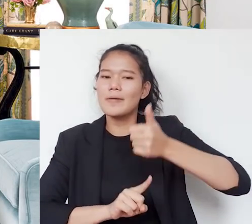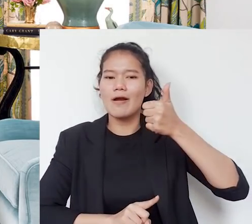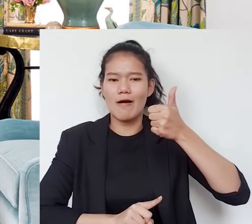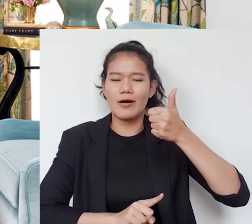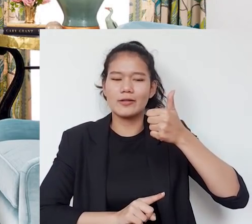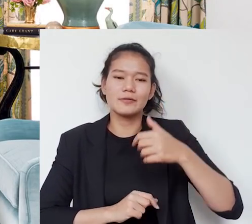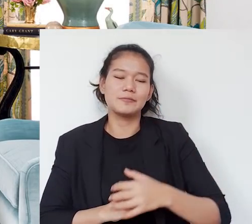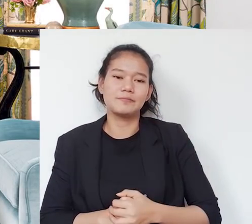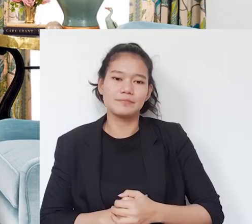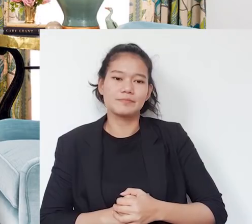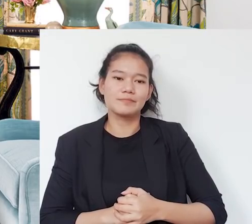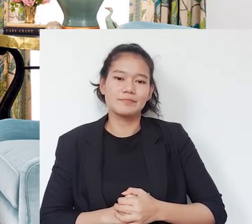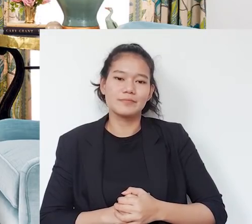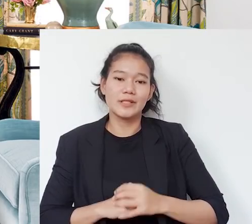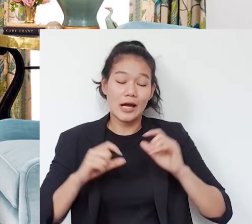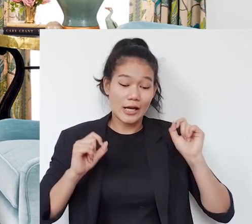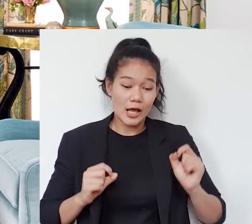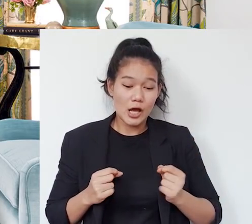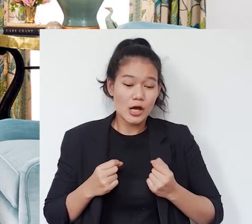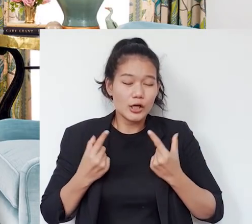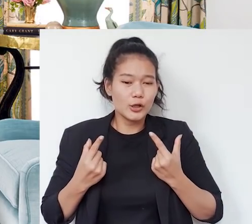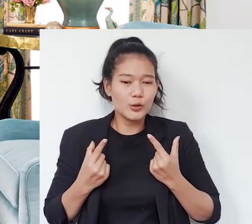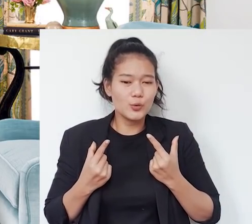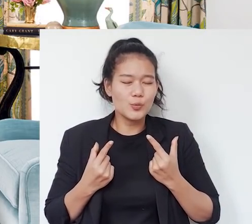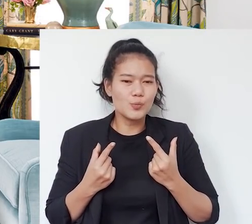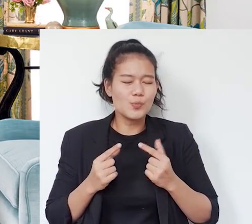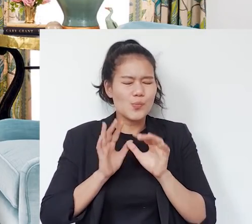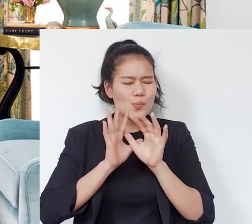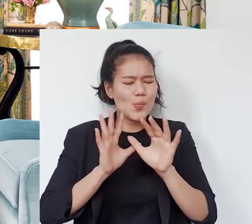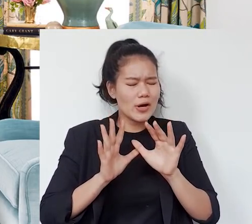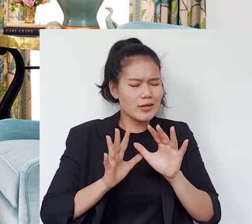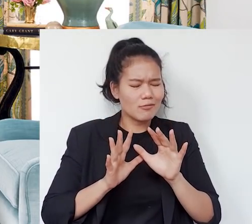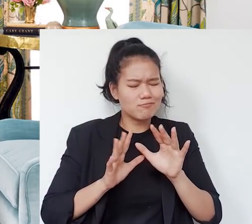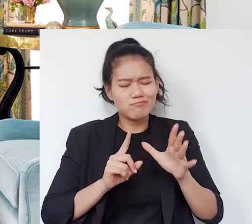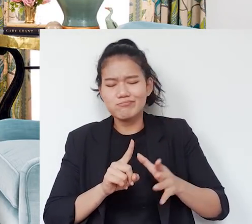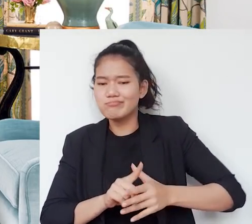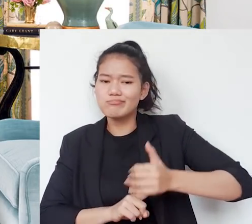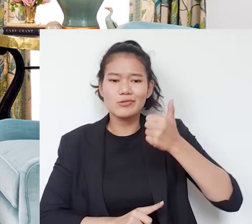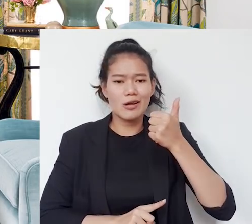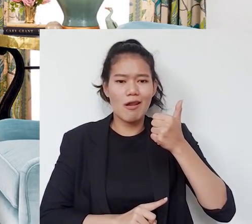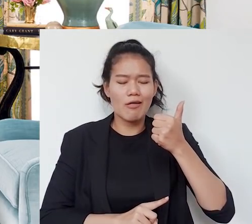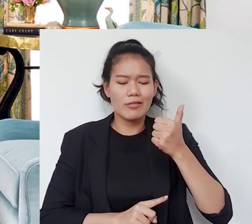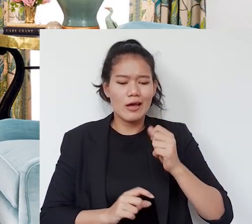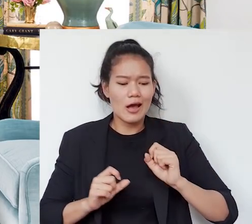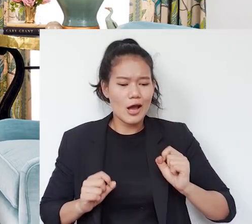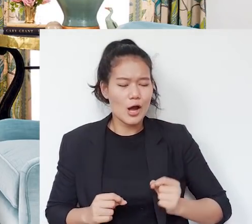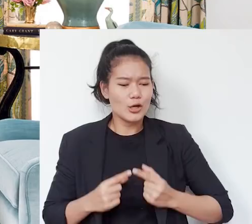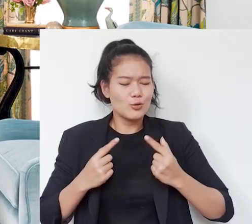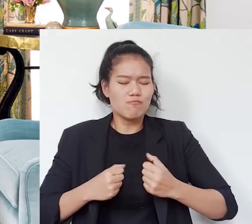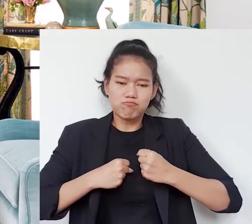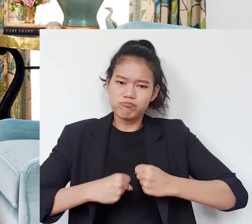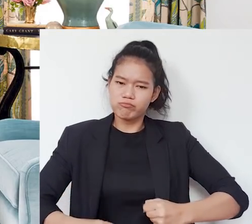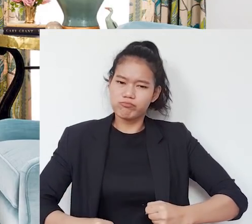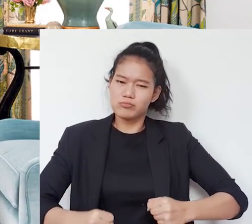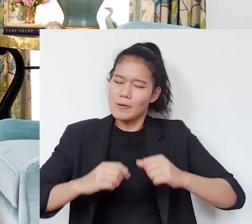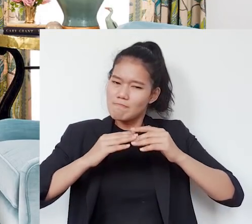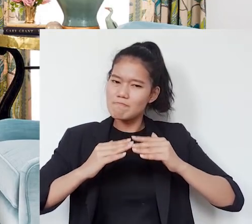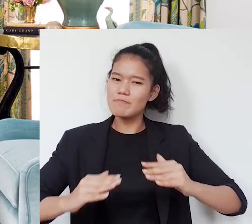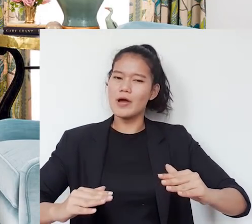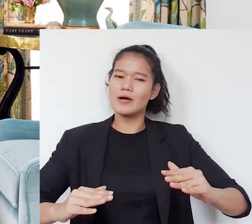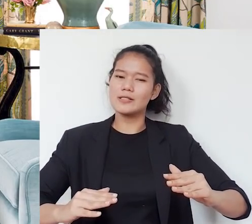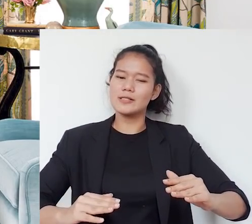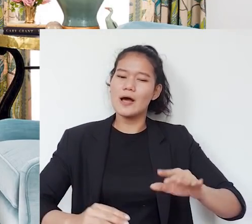itu. Lewat hidup yang penuh dengan kemenangan. Hidup yang bebas berani